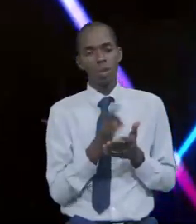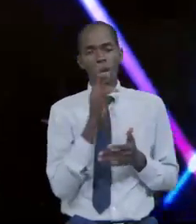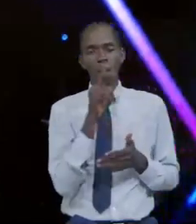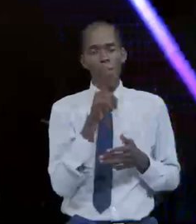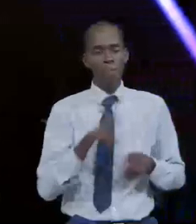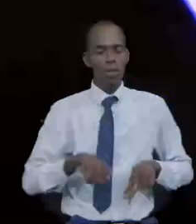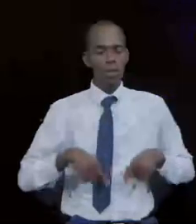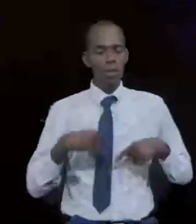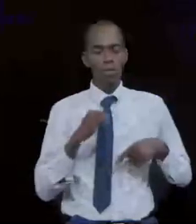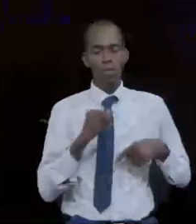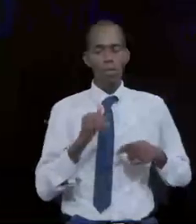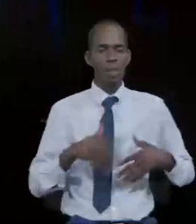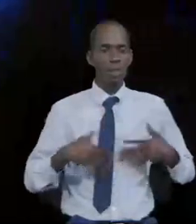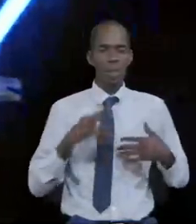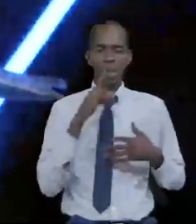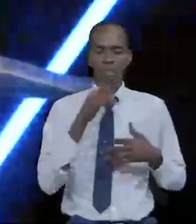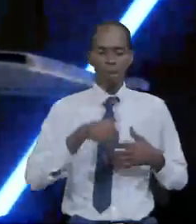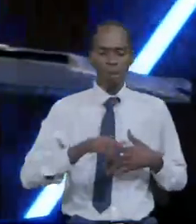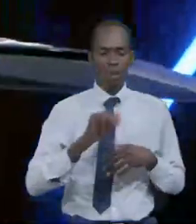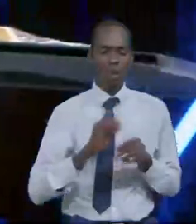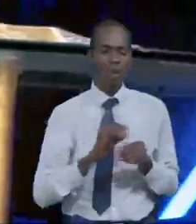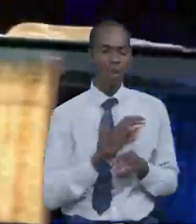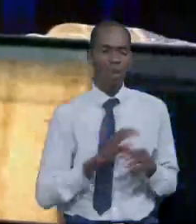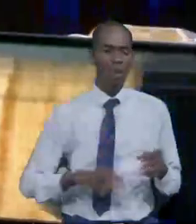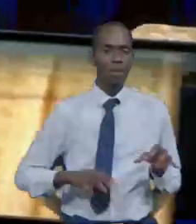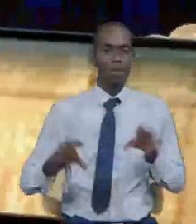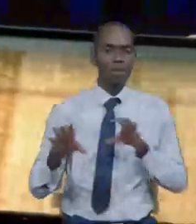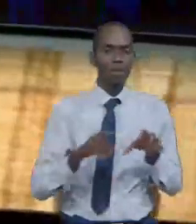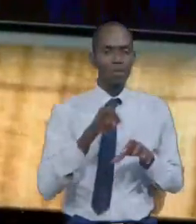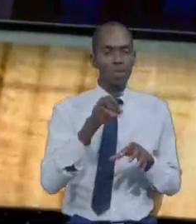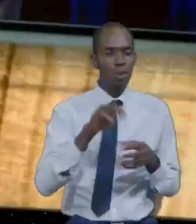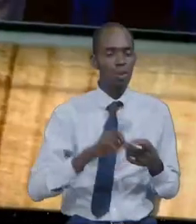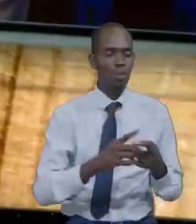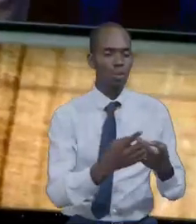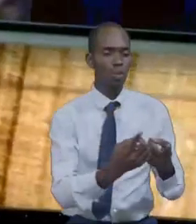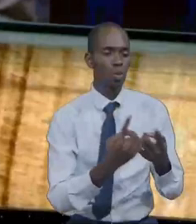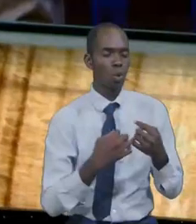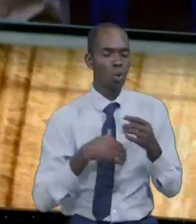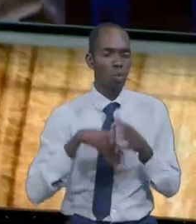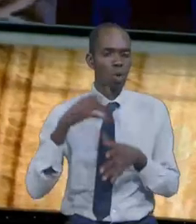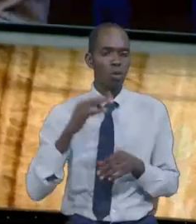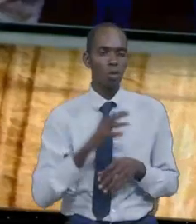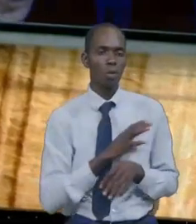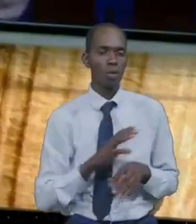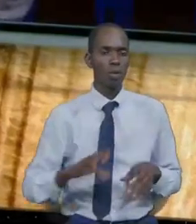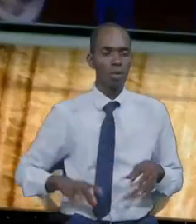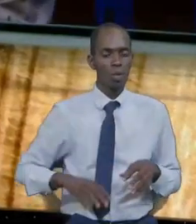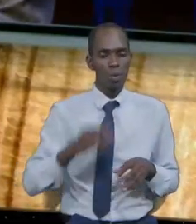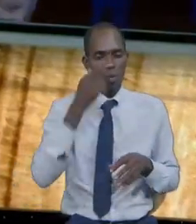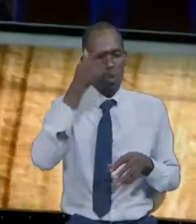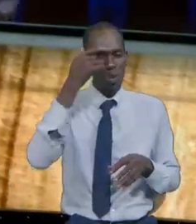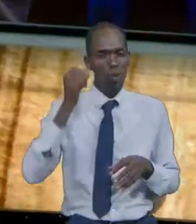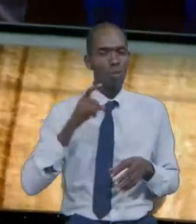le mensonge? Est-ce que tu es toujours en Christ? Est-ce que tu dois sortir de Christ? Parce que tu